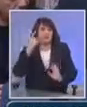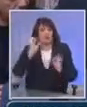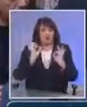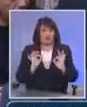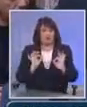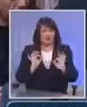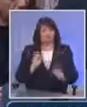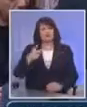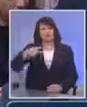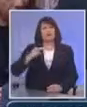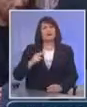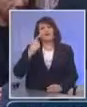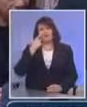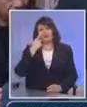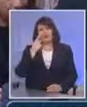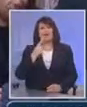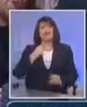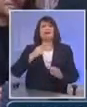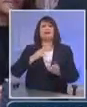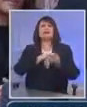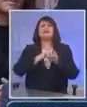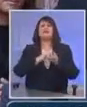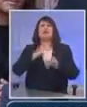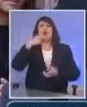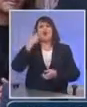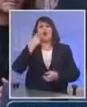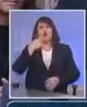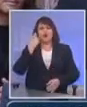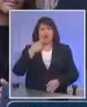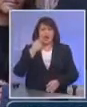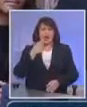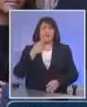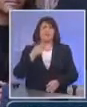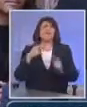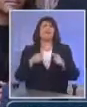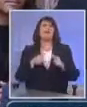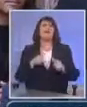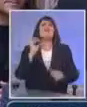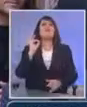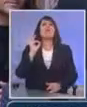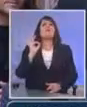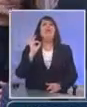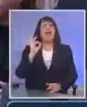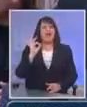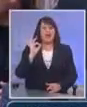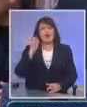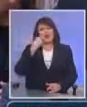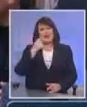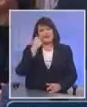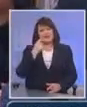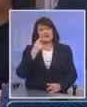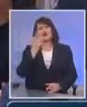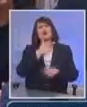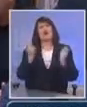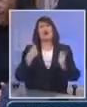την απάντηση από το Σύλλογο Γονέων και Κηδεμόνων του Δευτέρου Δημοτικού Σχολείου Φιλιππιάδας. Μια απάντηση η